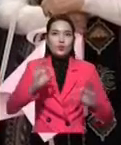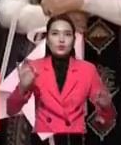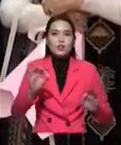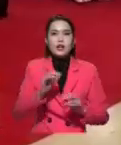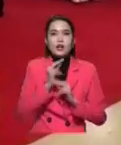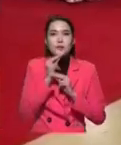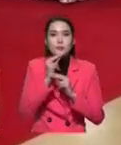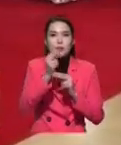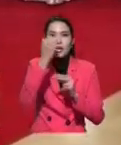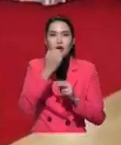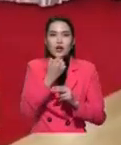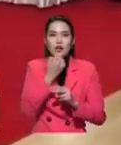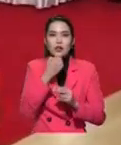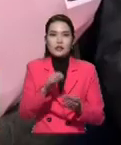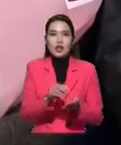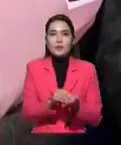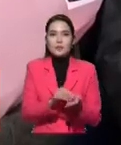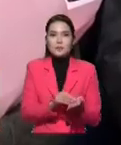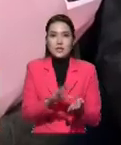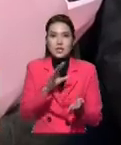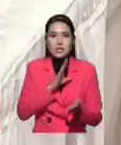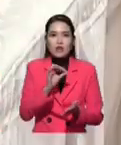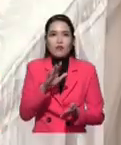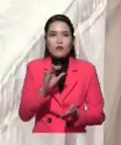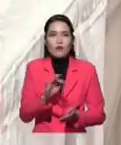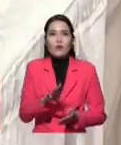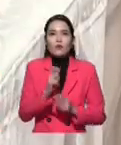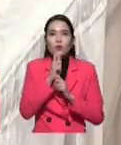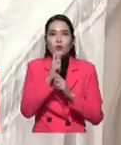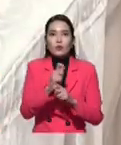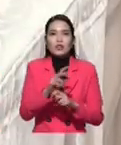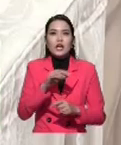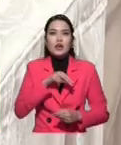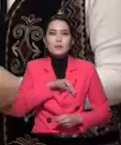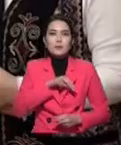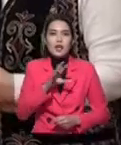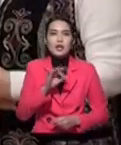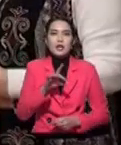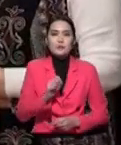грамотой и благодарственными письмами. А ветеранам журналистики вручили медали «Еңбек ардагері».